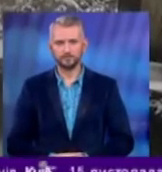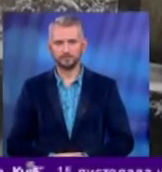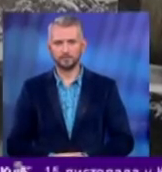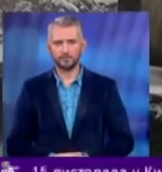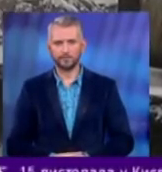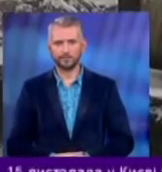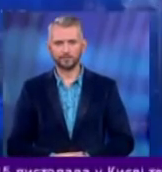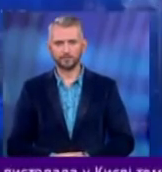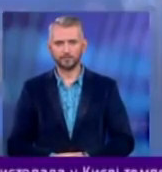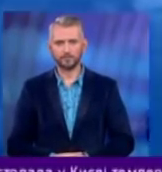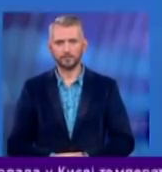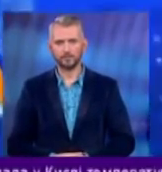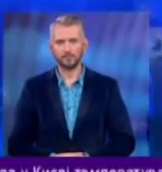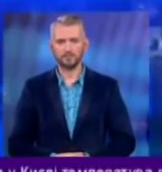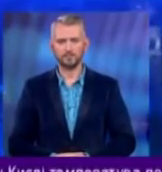Київ.